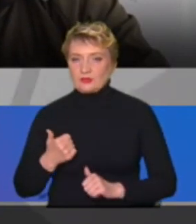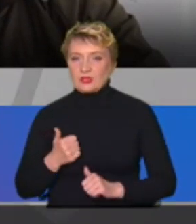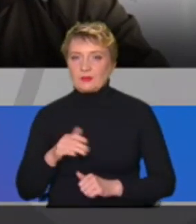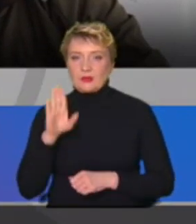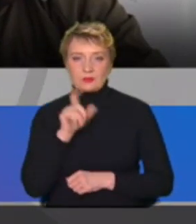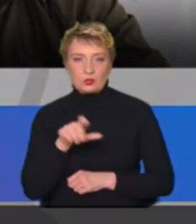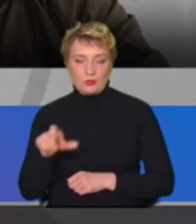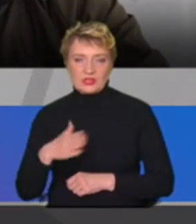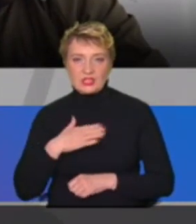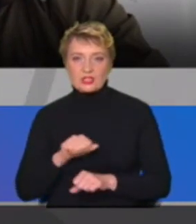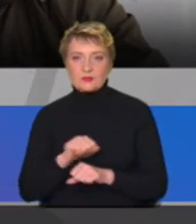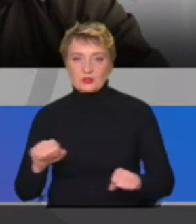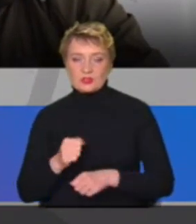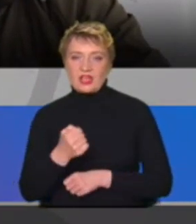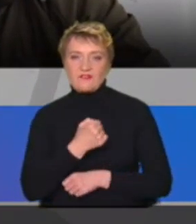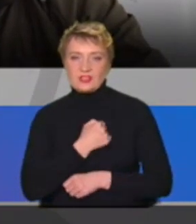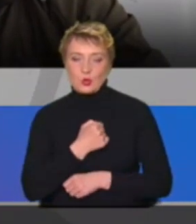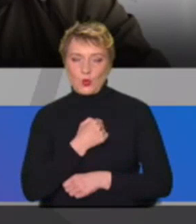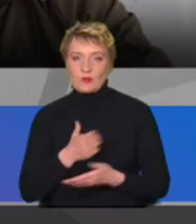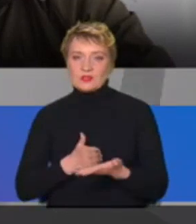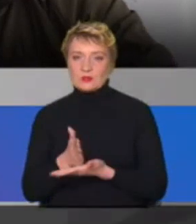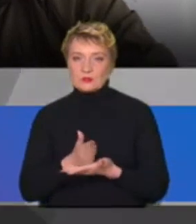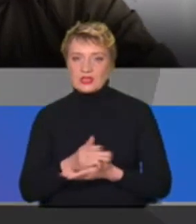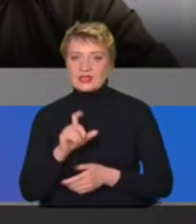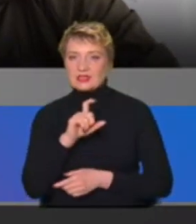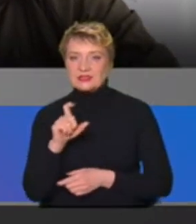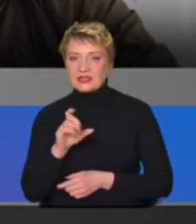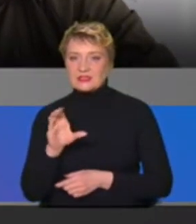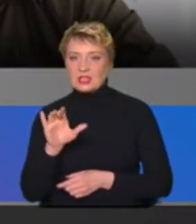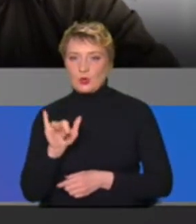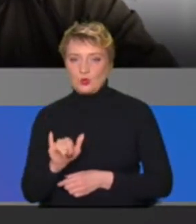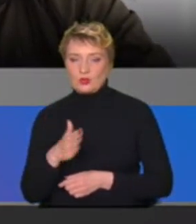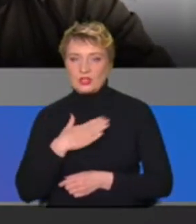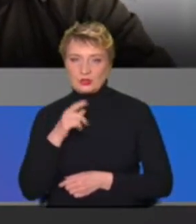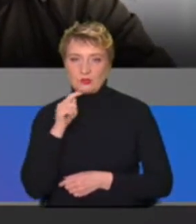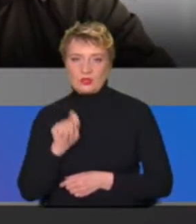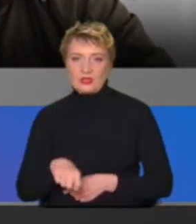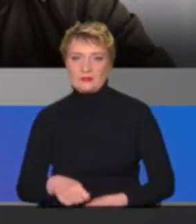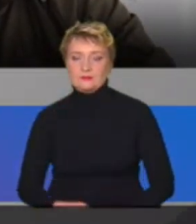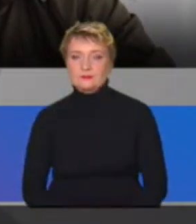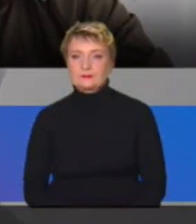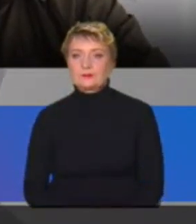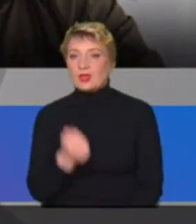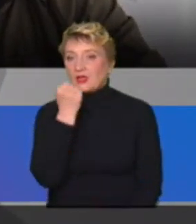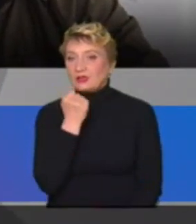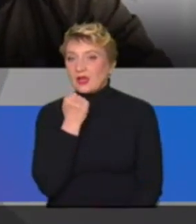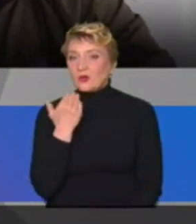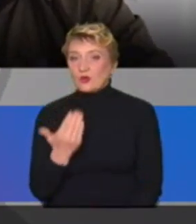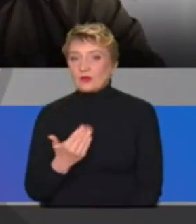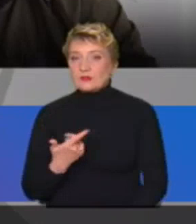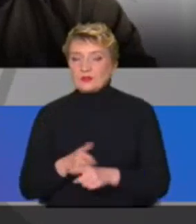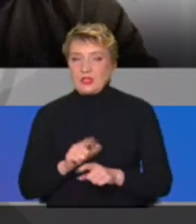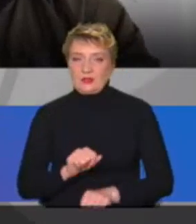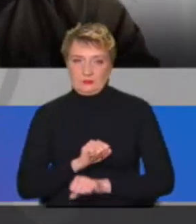хлопцям нашим героям, і військовослужбовцям, і Збройним силам нашої України. Дякуємо вам і за цю